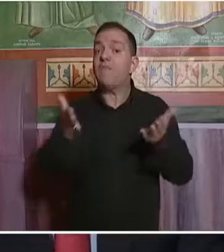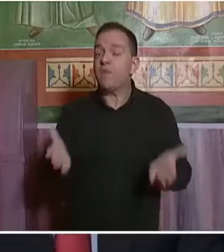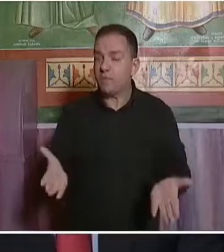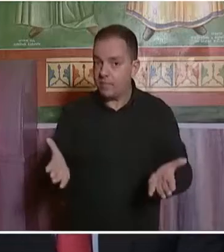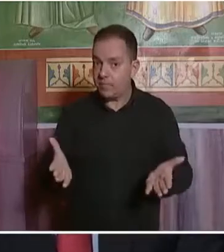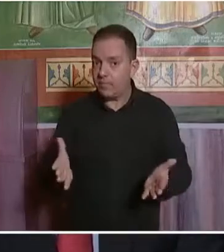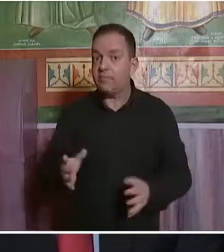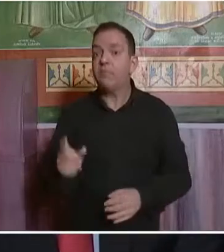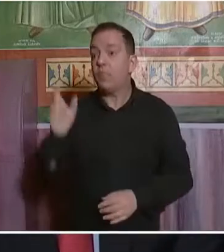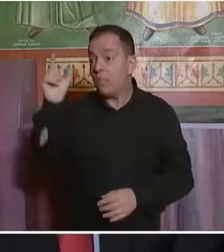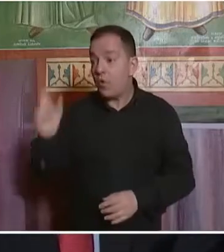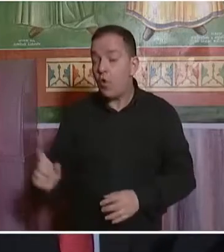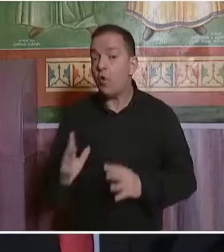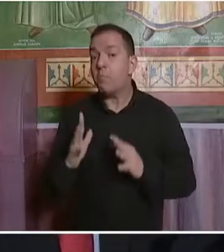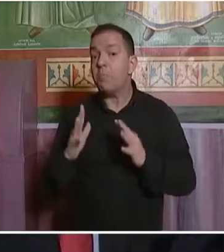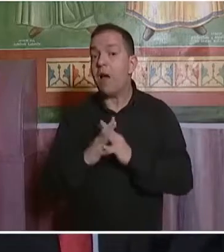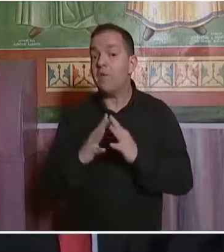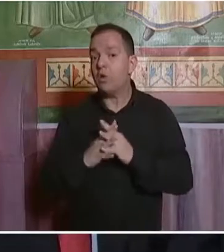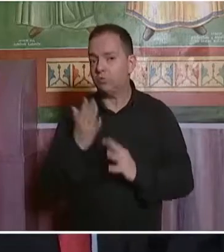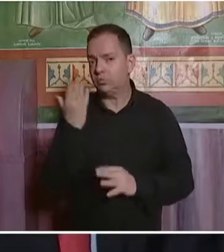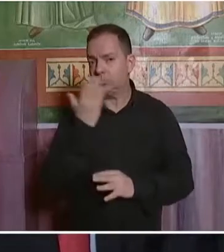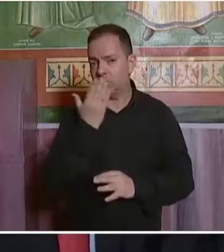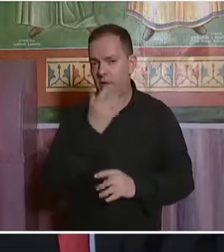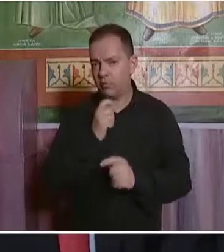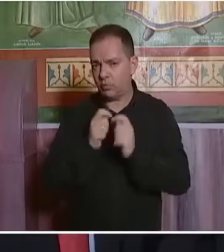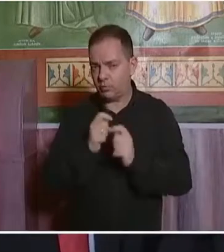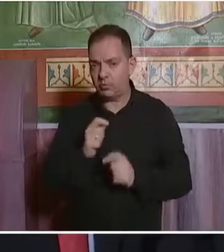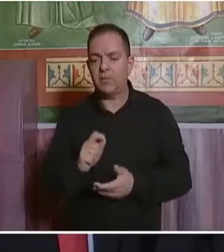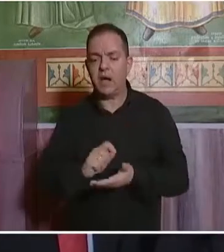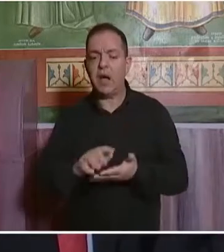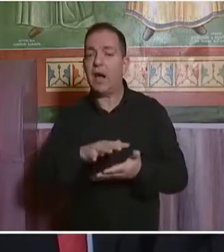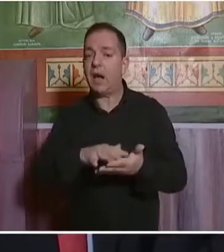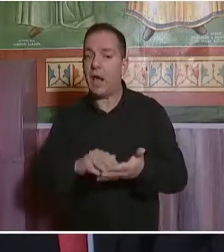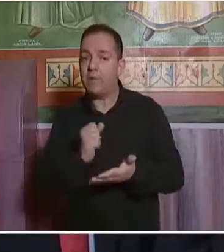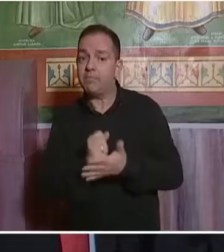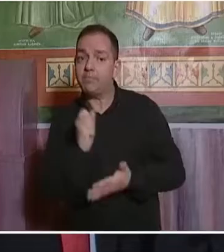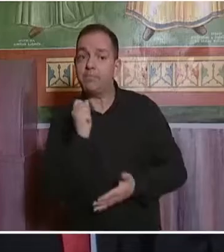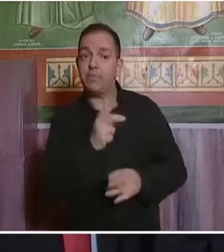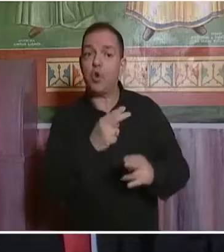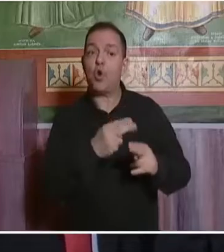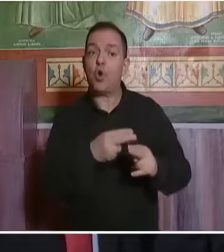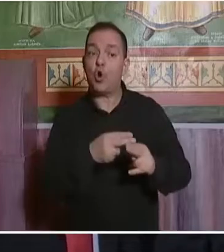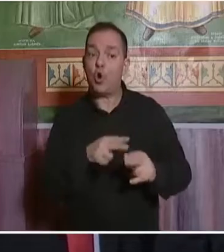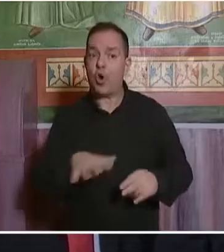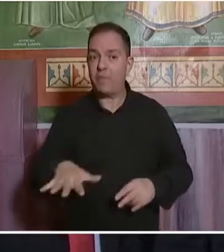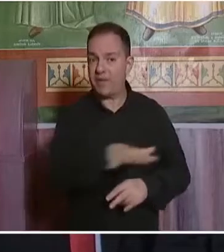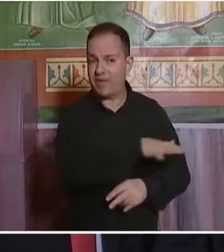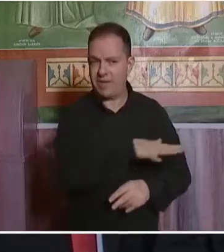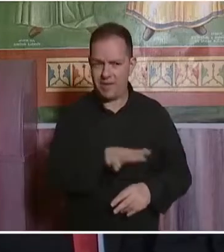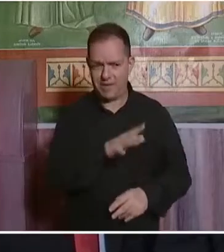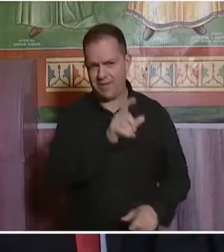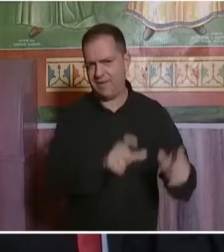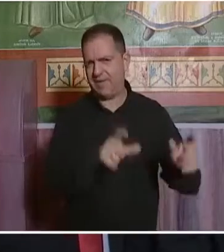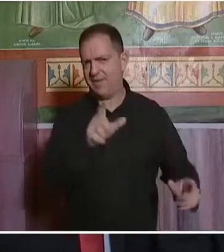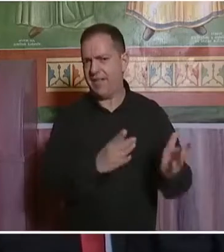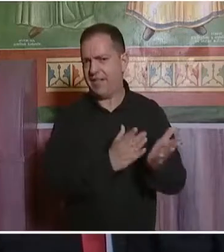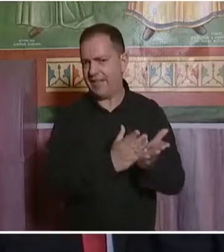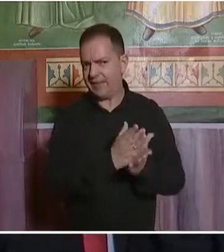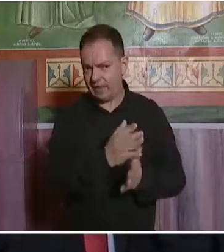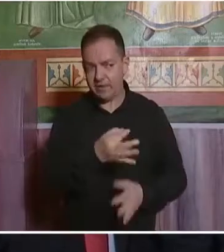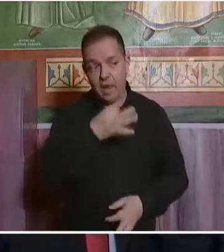συγκεκριμένα, γράφοντας προς τους χριστιανούς της Ρώμης, επισημαίνει ότι οι